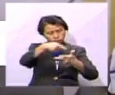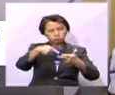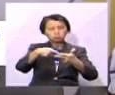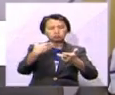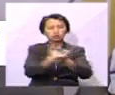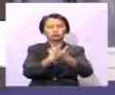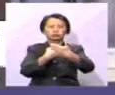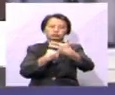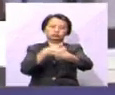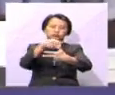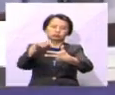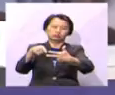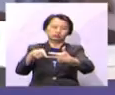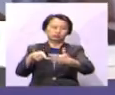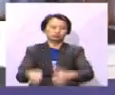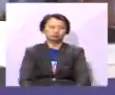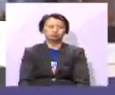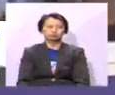inisiatif baru ini.